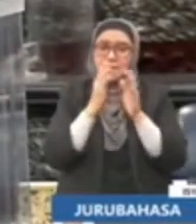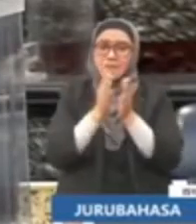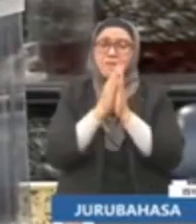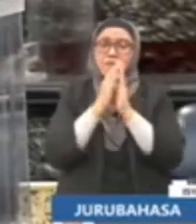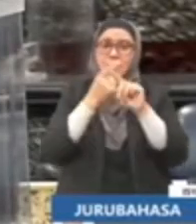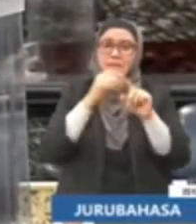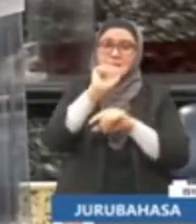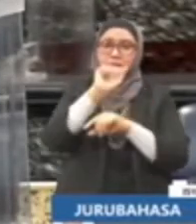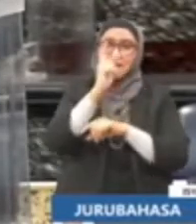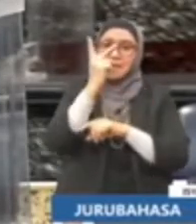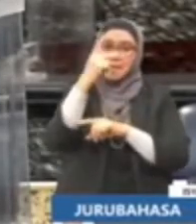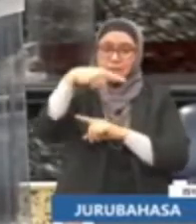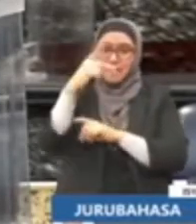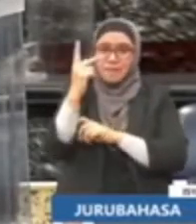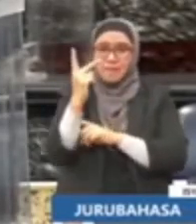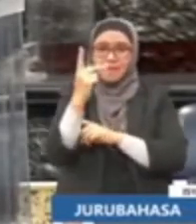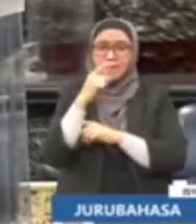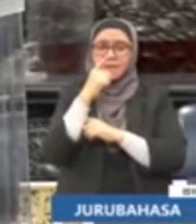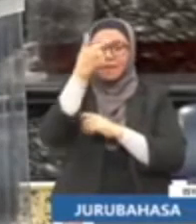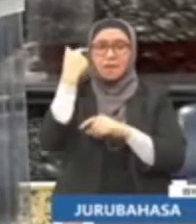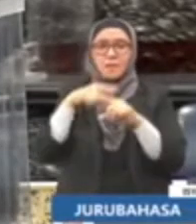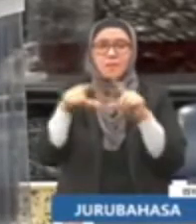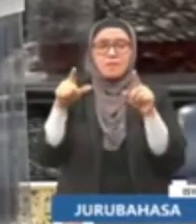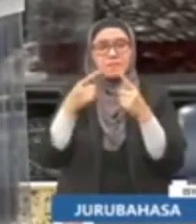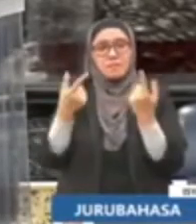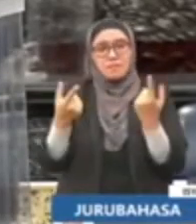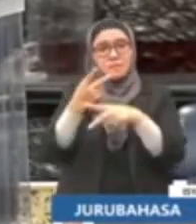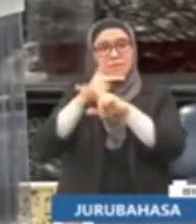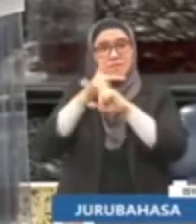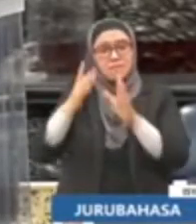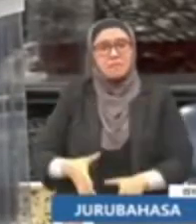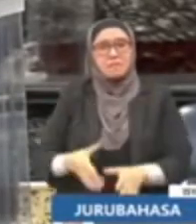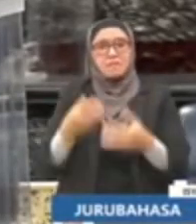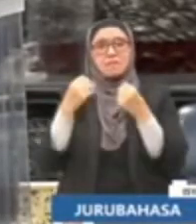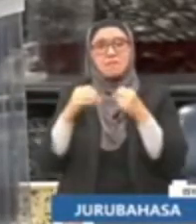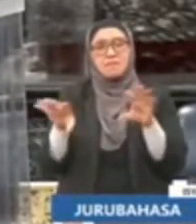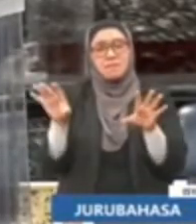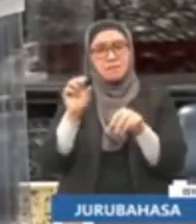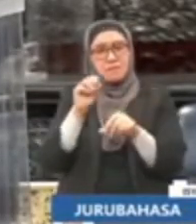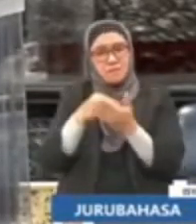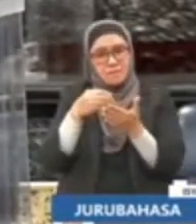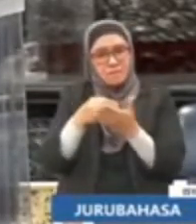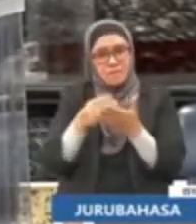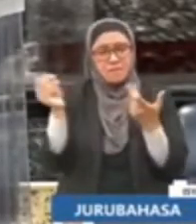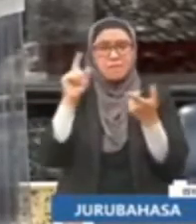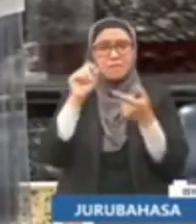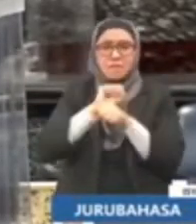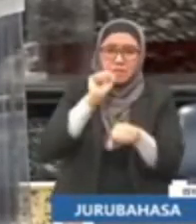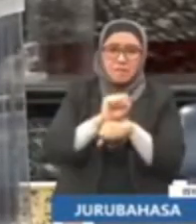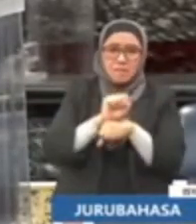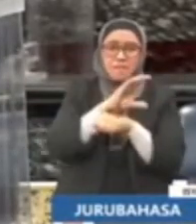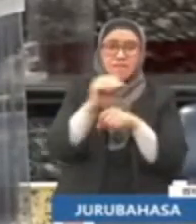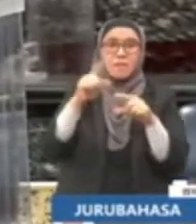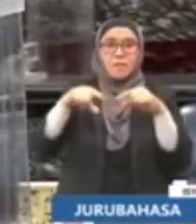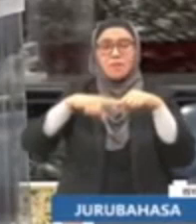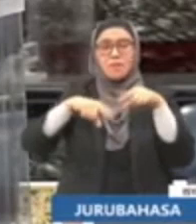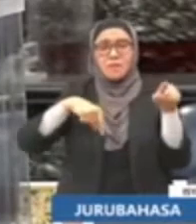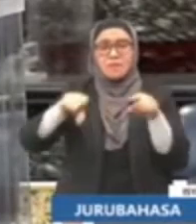Jejas seperti peminjam yang kehilangan sumber pendapatan ataupun isi rumah yang berdepan dengan situasi